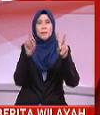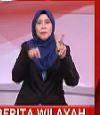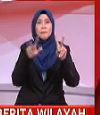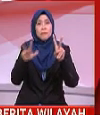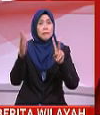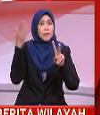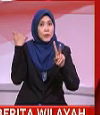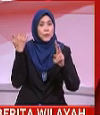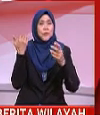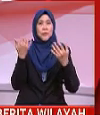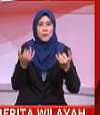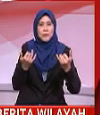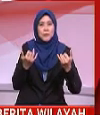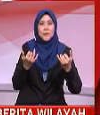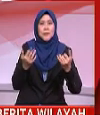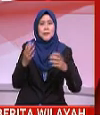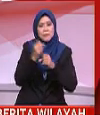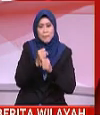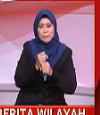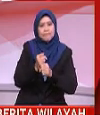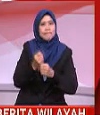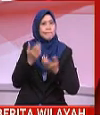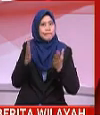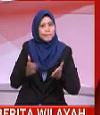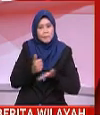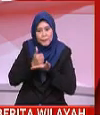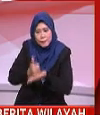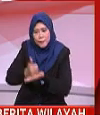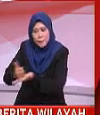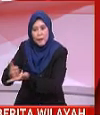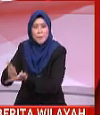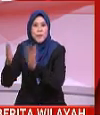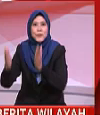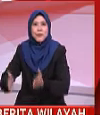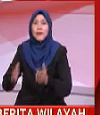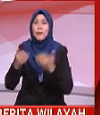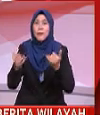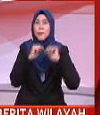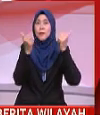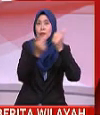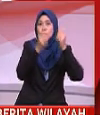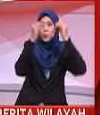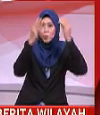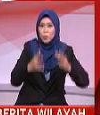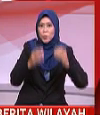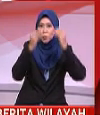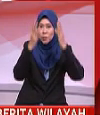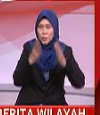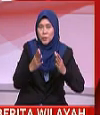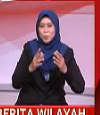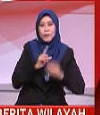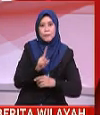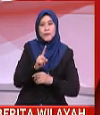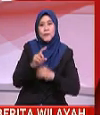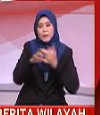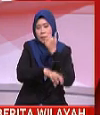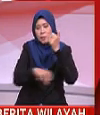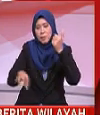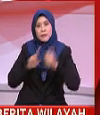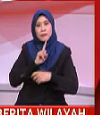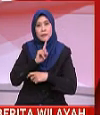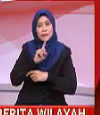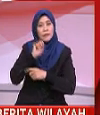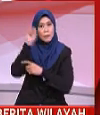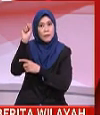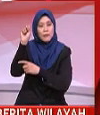lalu terus mendapat perhatian pelbagai pihak. Persatuan Ikatan Guru-Guru Muslim Malaysia, AIGURU, Cawangan Sabah bersama